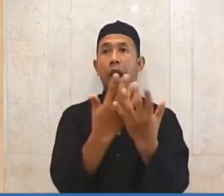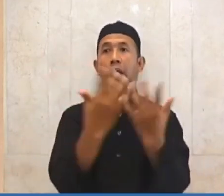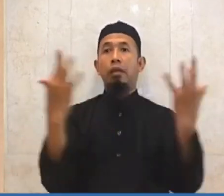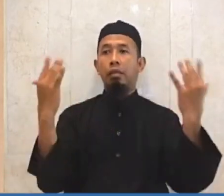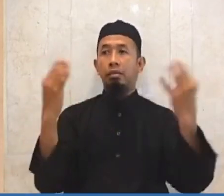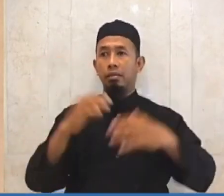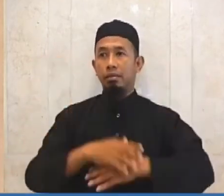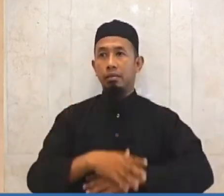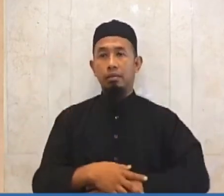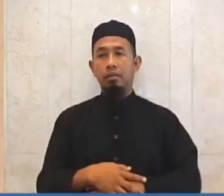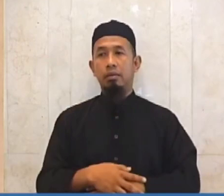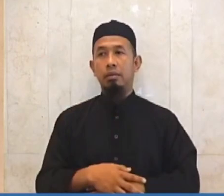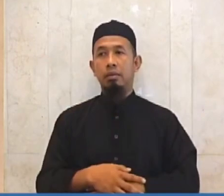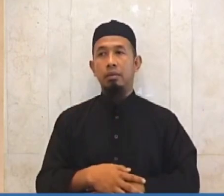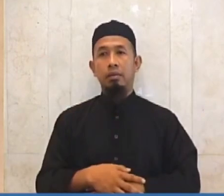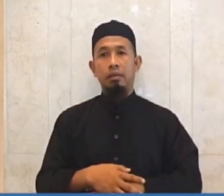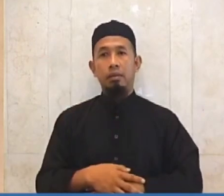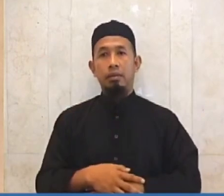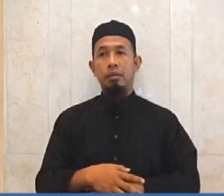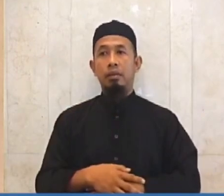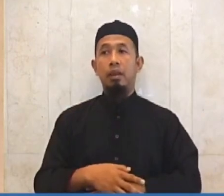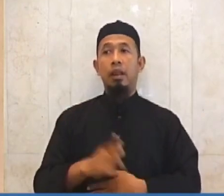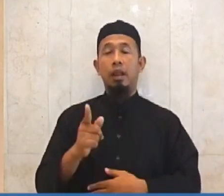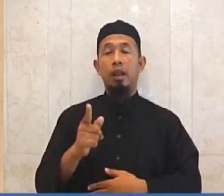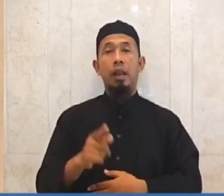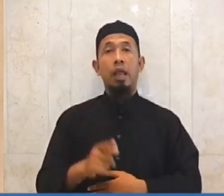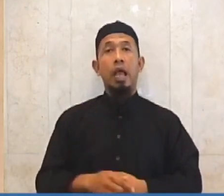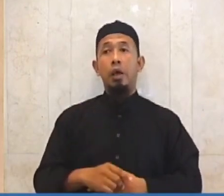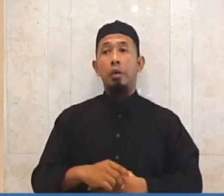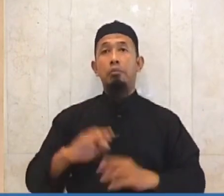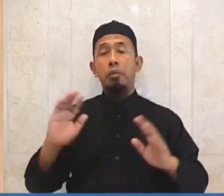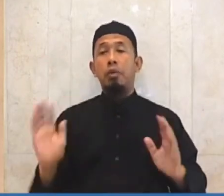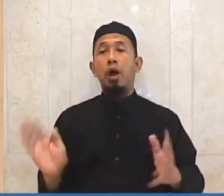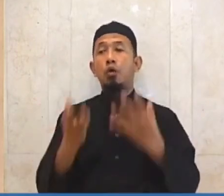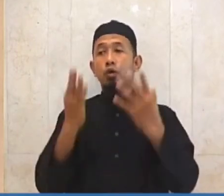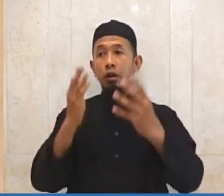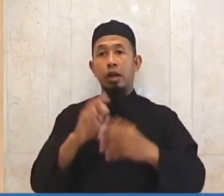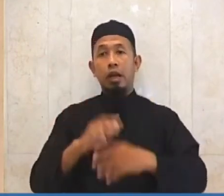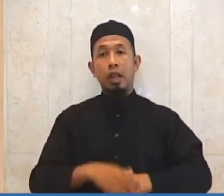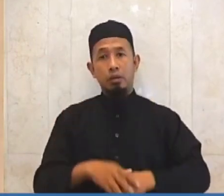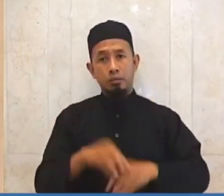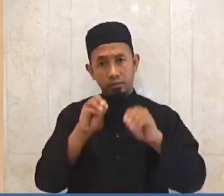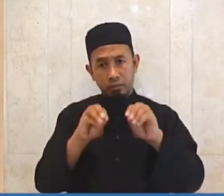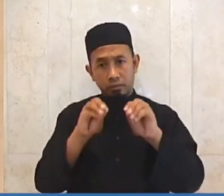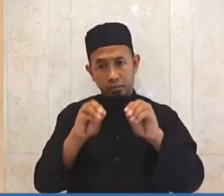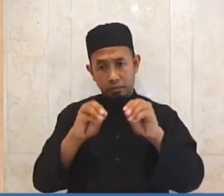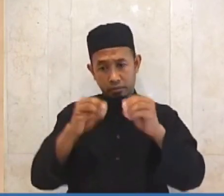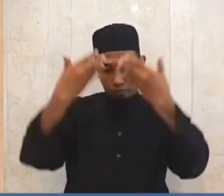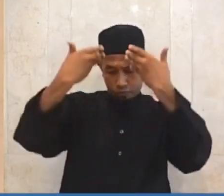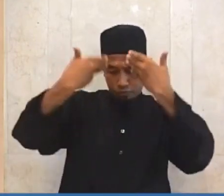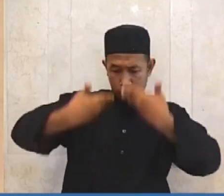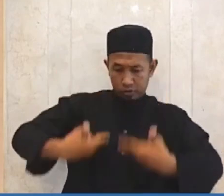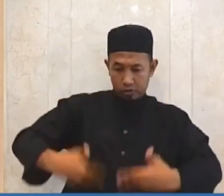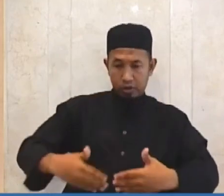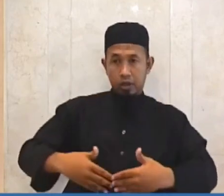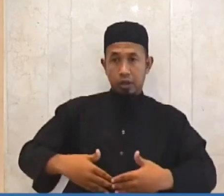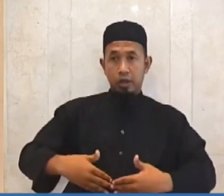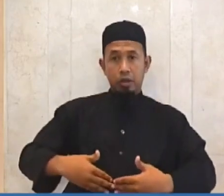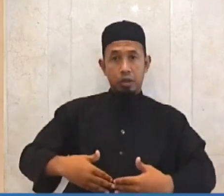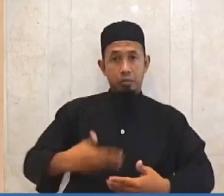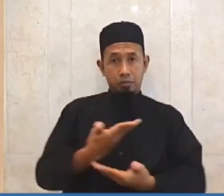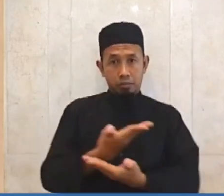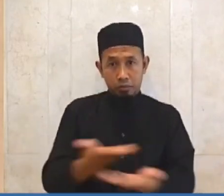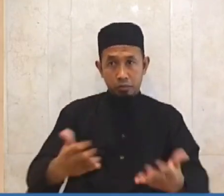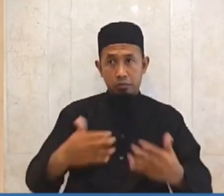sehingga dengan pembangunan atau pembinaan raga kita kita bisa sehat